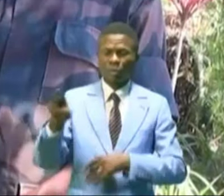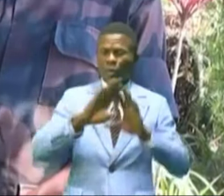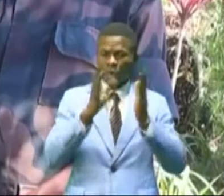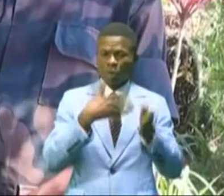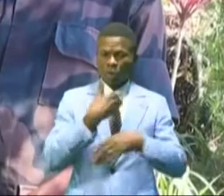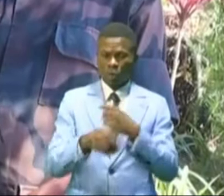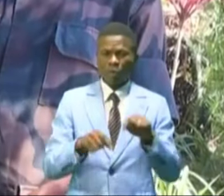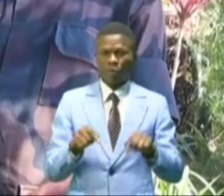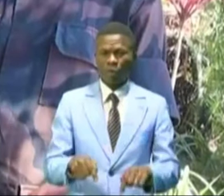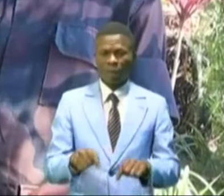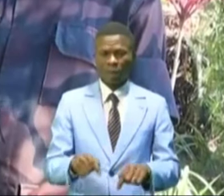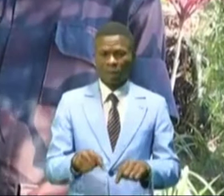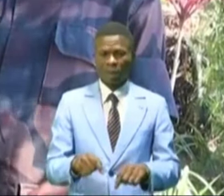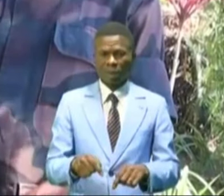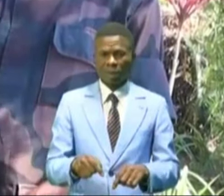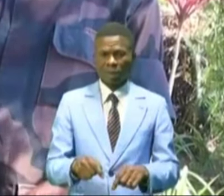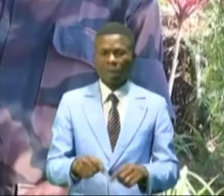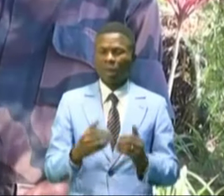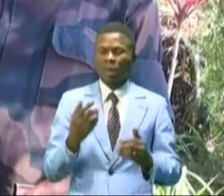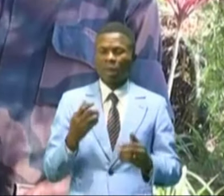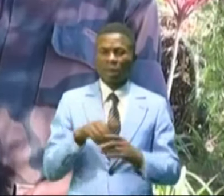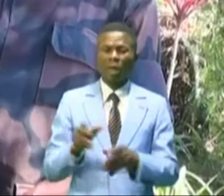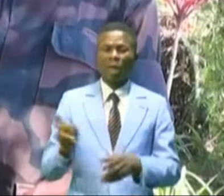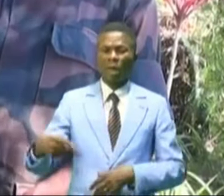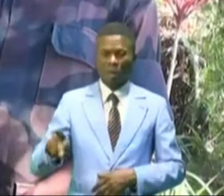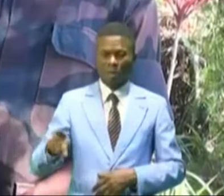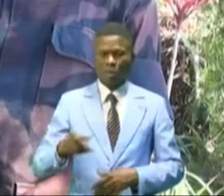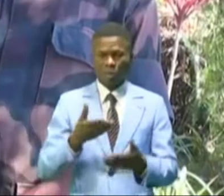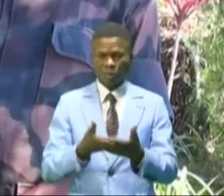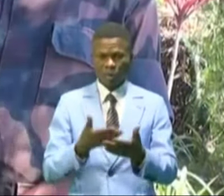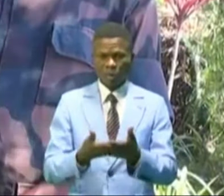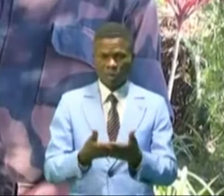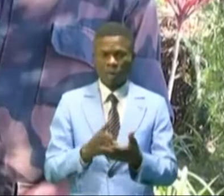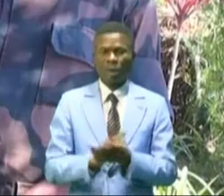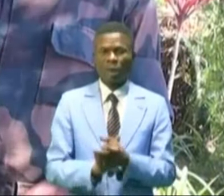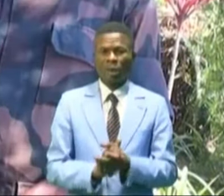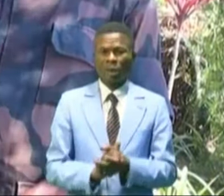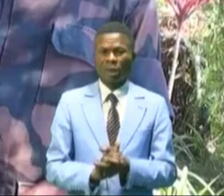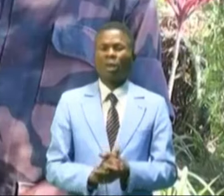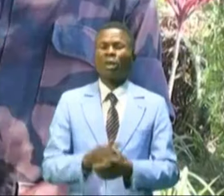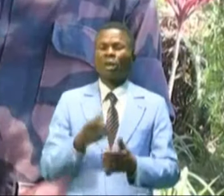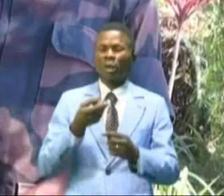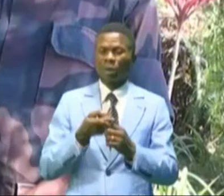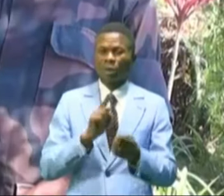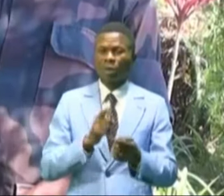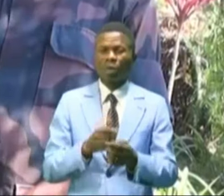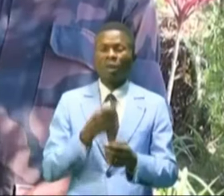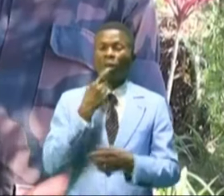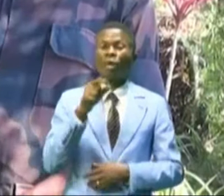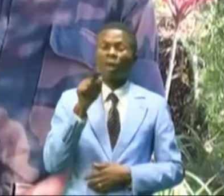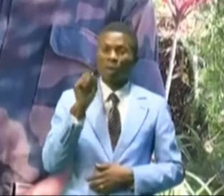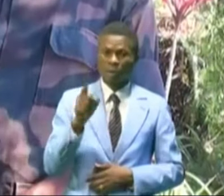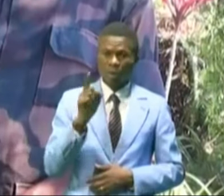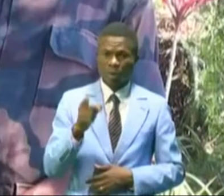passé la fois dernière, toutes les tueries qui sont faites par l'ennemi sur notre peuple, et lui dire que